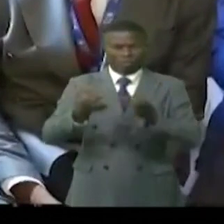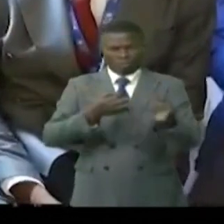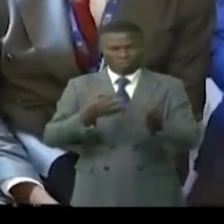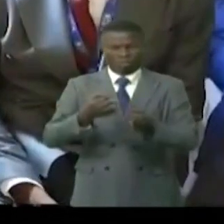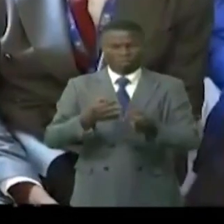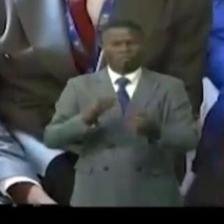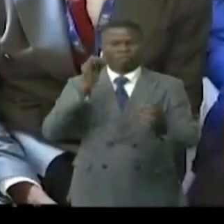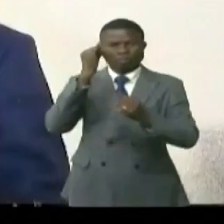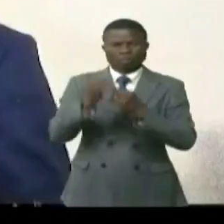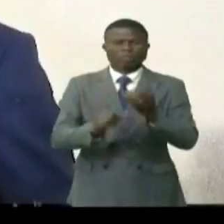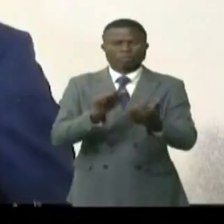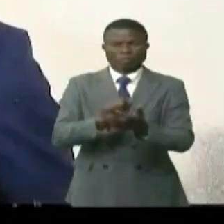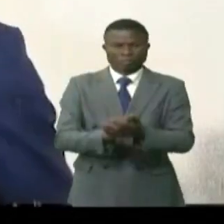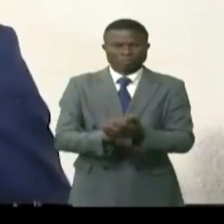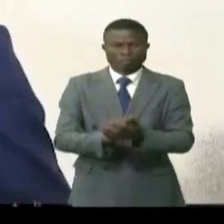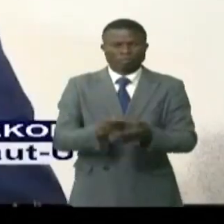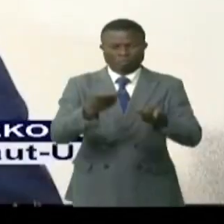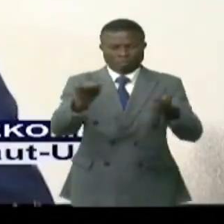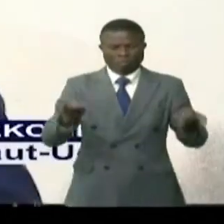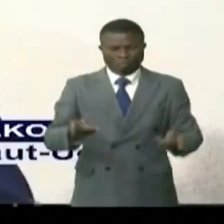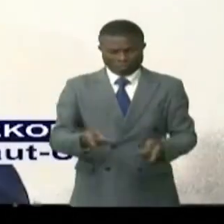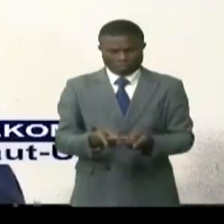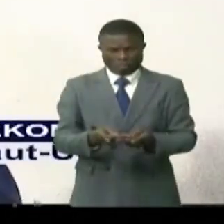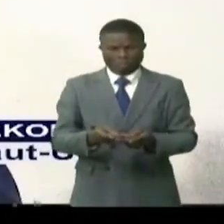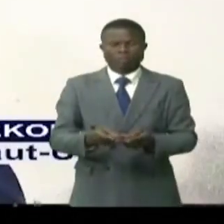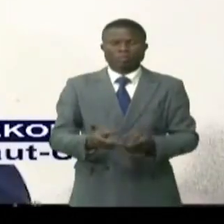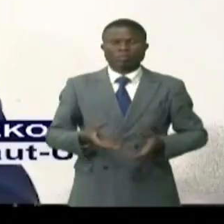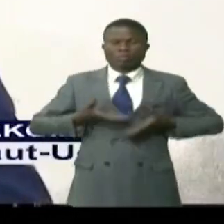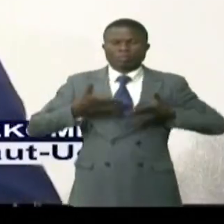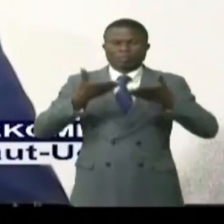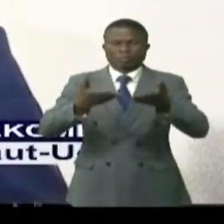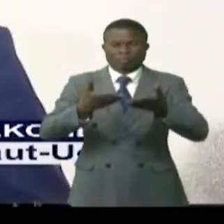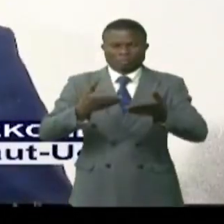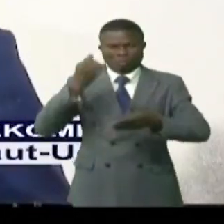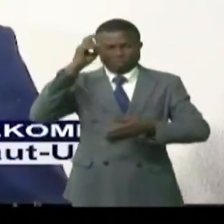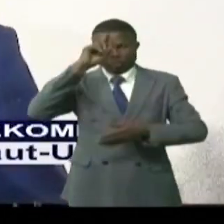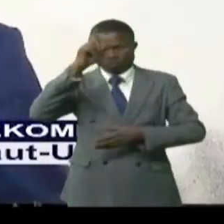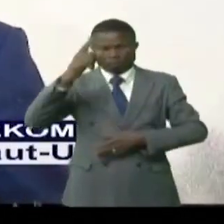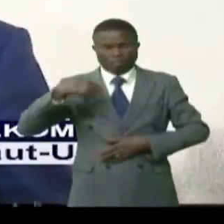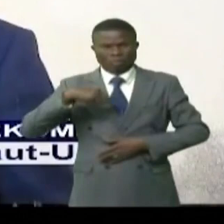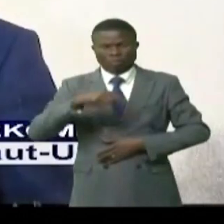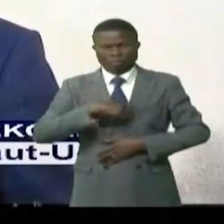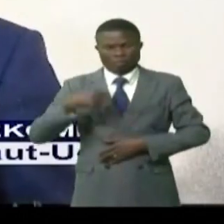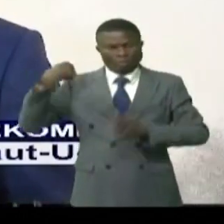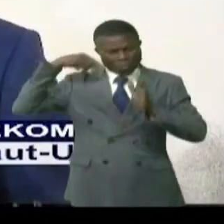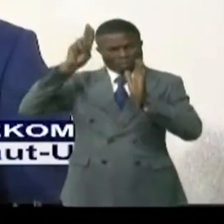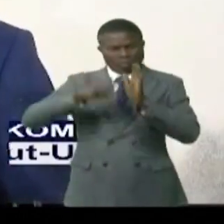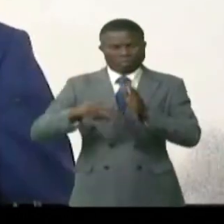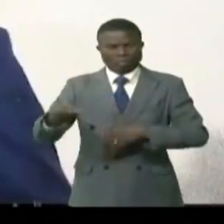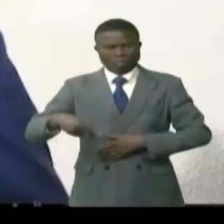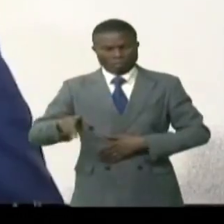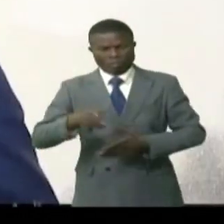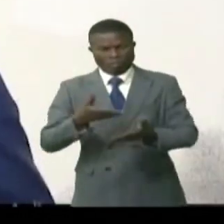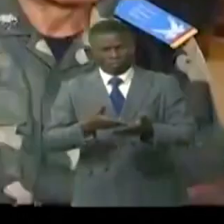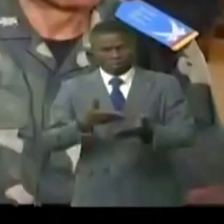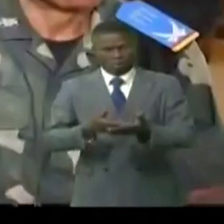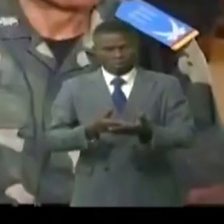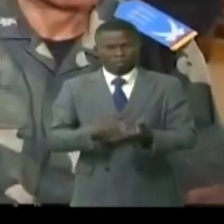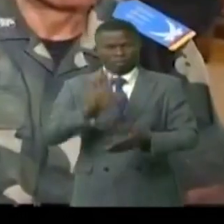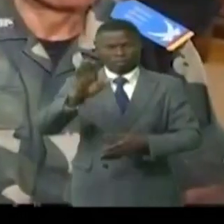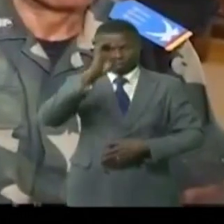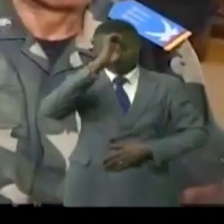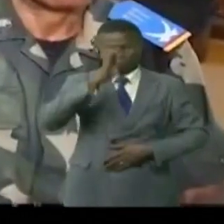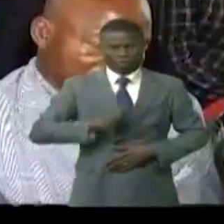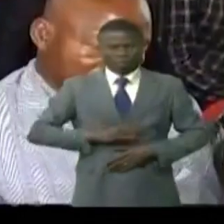indique leur finalité. C'est ici le lieu de saluer les efforts inlassables du gouvernement provincial, conduit de main de maître par son